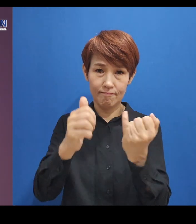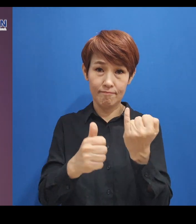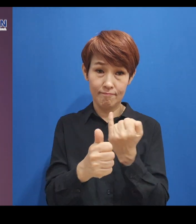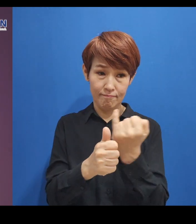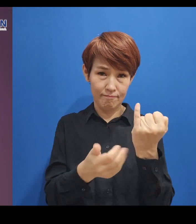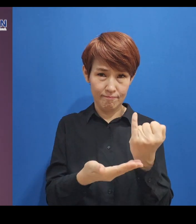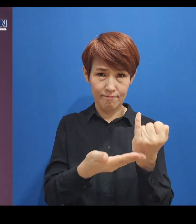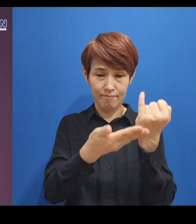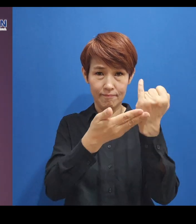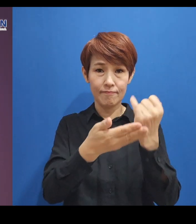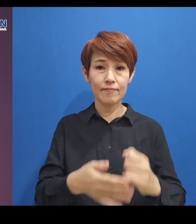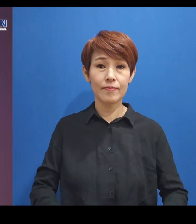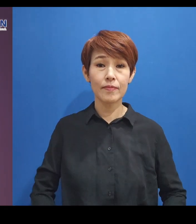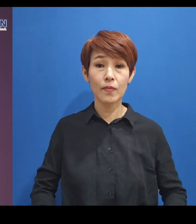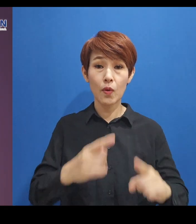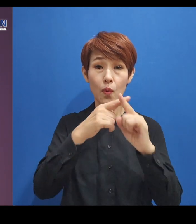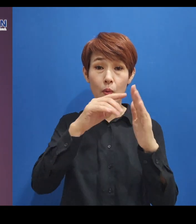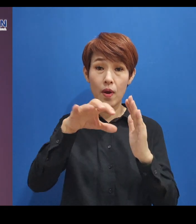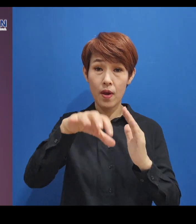우리 동역자들을